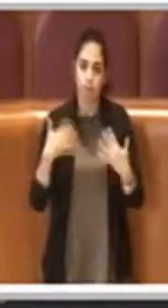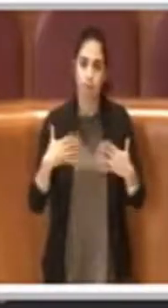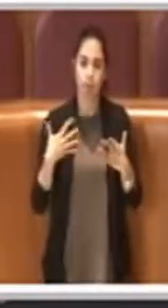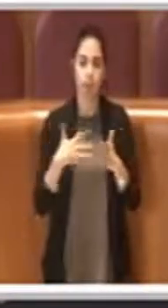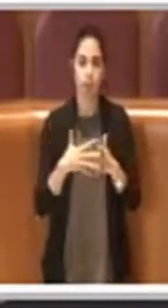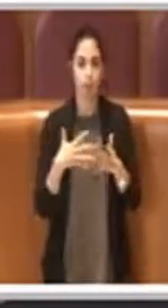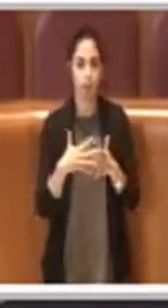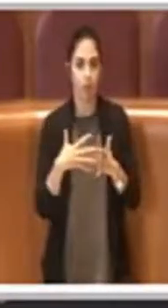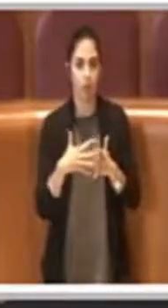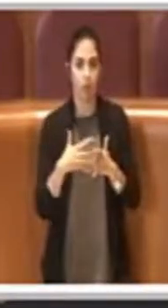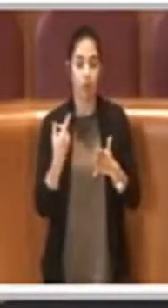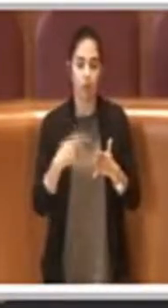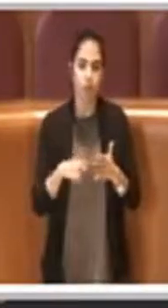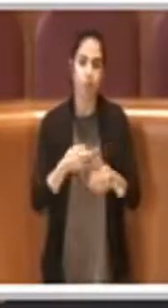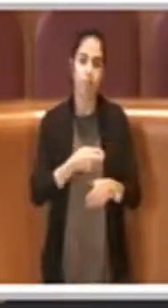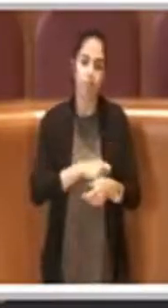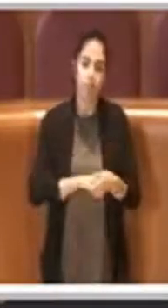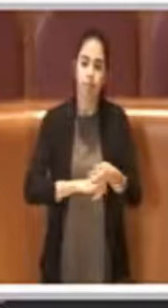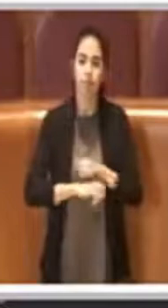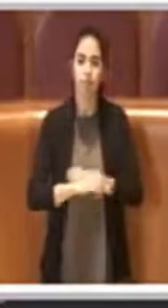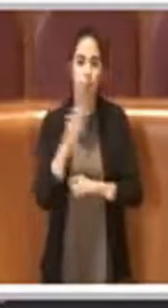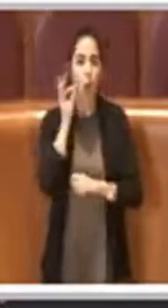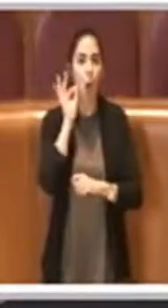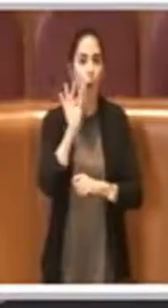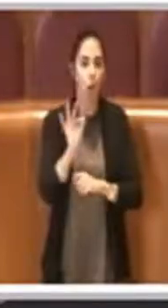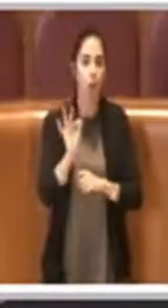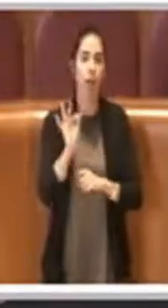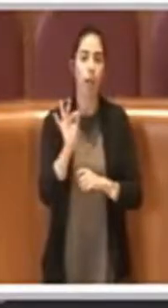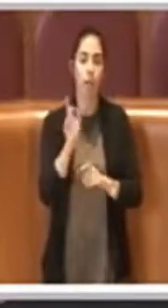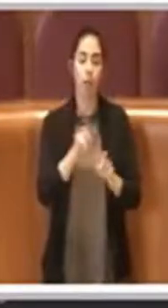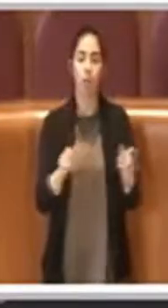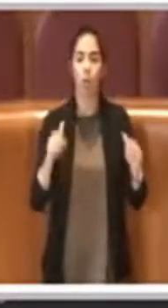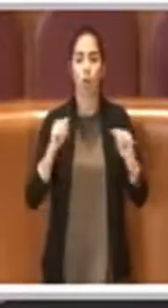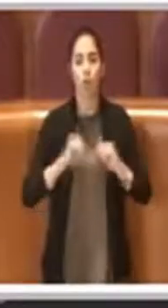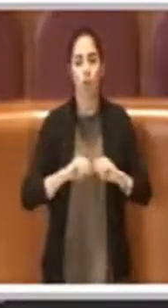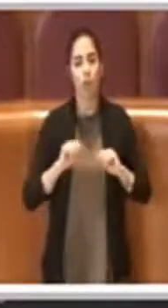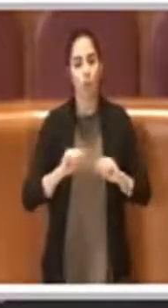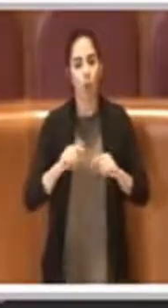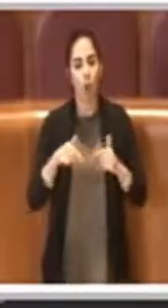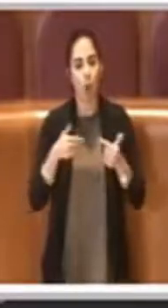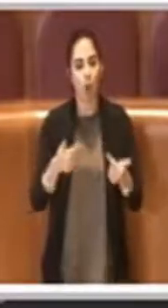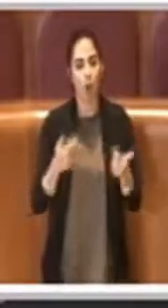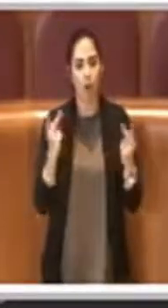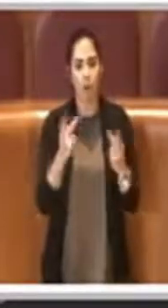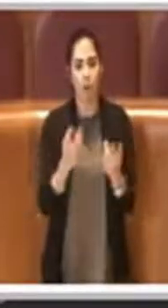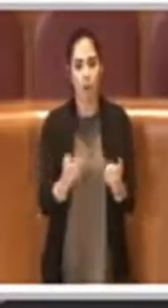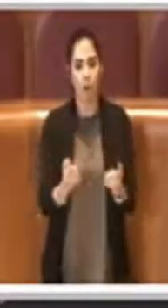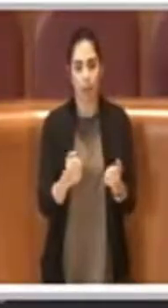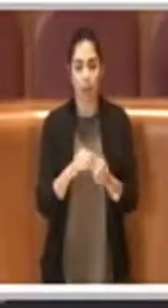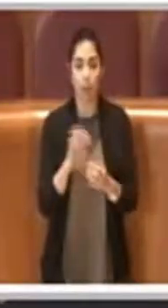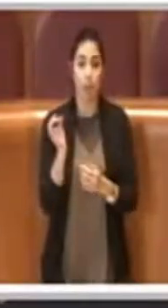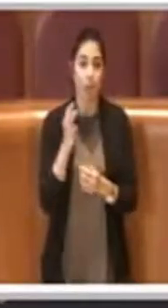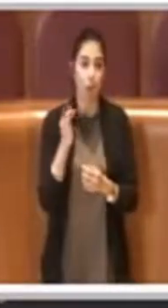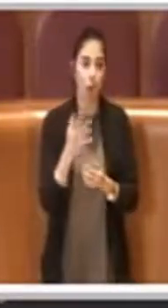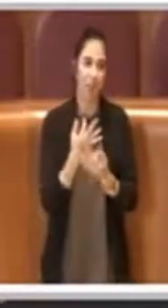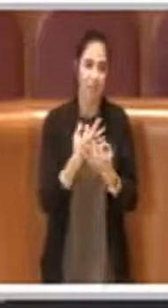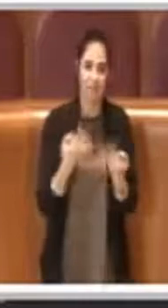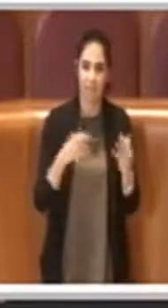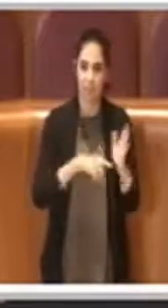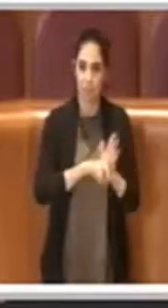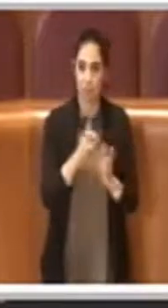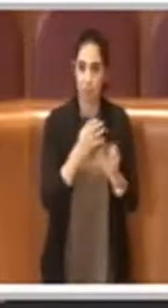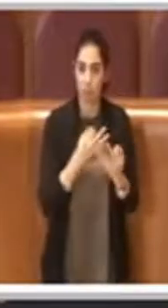siamo dati da fare per dare le risposte adeguate ai cittadini. A volte ci siamo riusciti con maggiore successo, a volte meno.